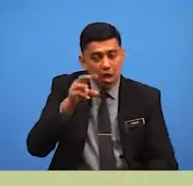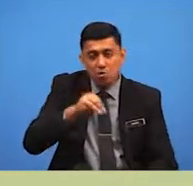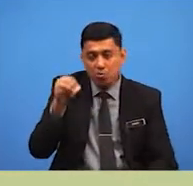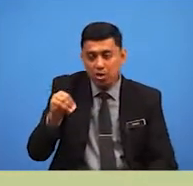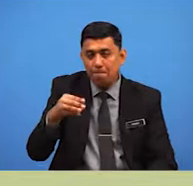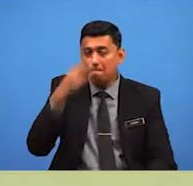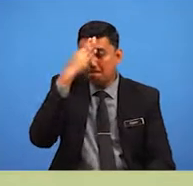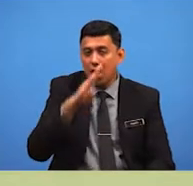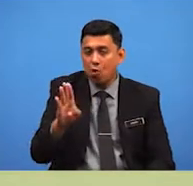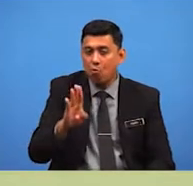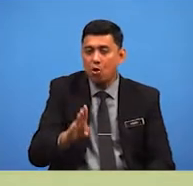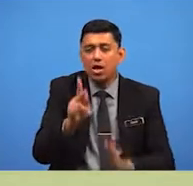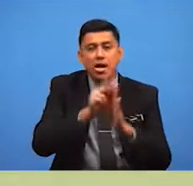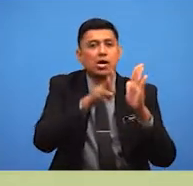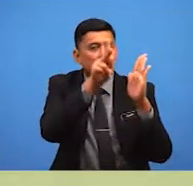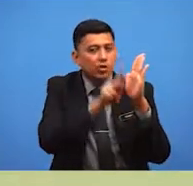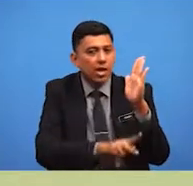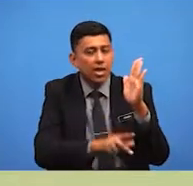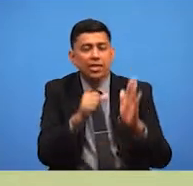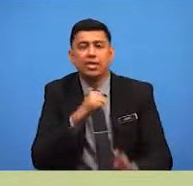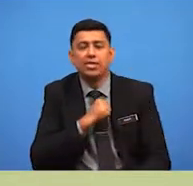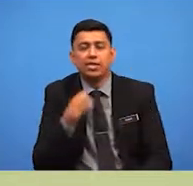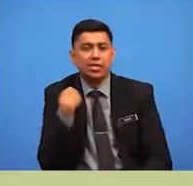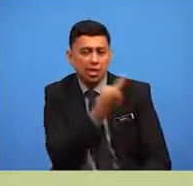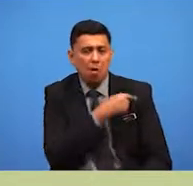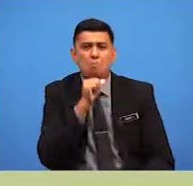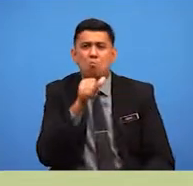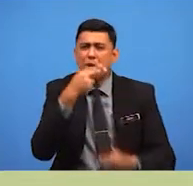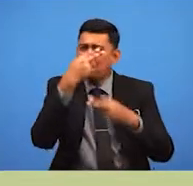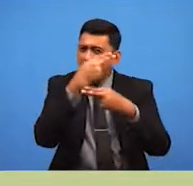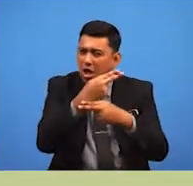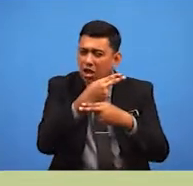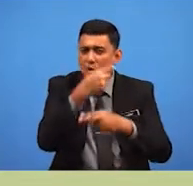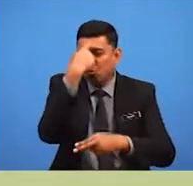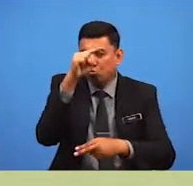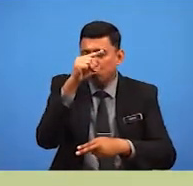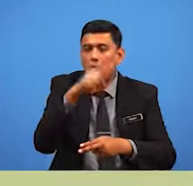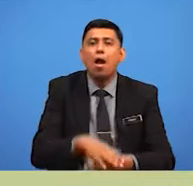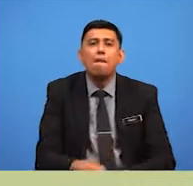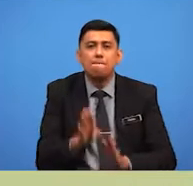bahawa kekurangan diri kita bukanlah penghalang untuk berjaya.